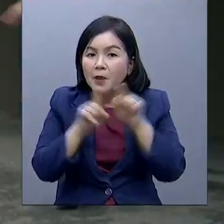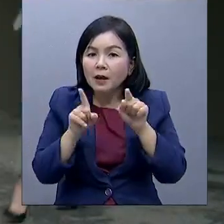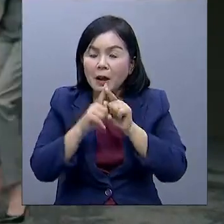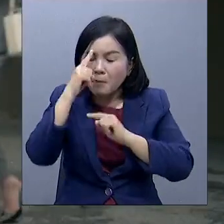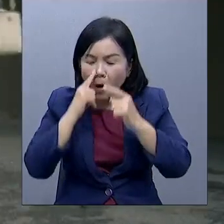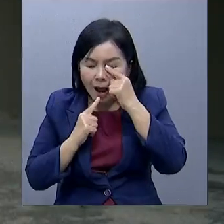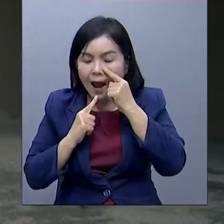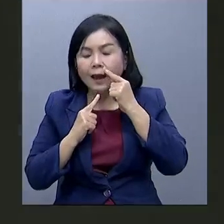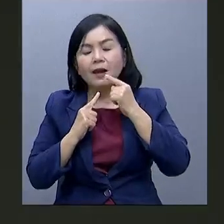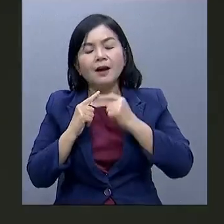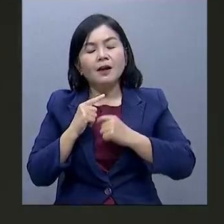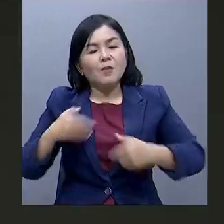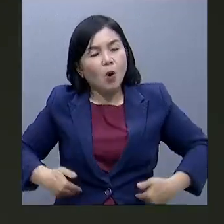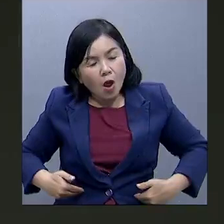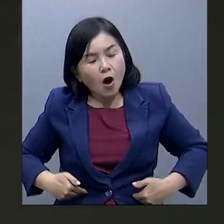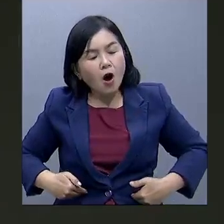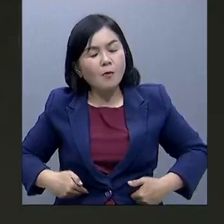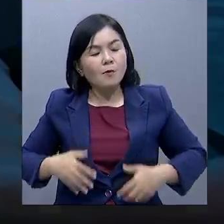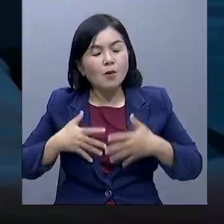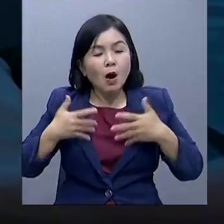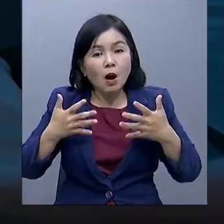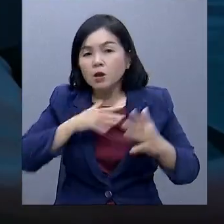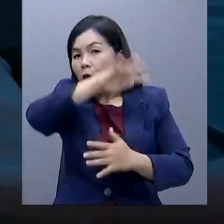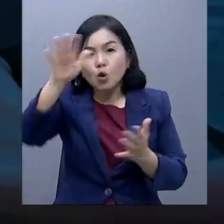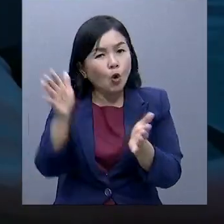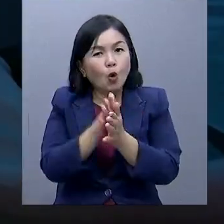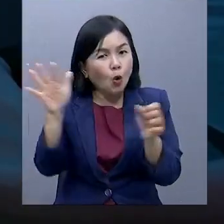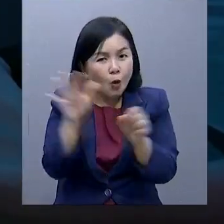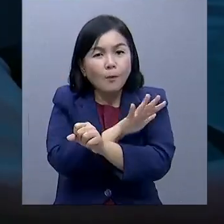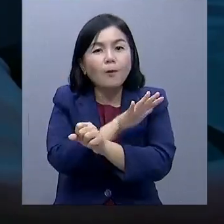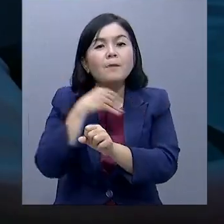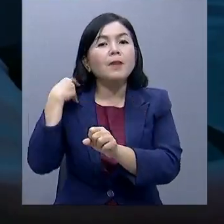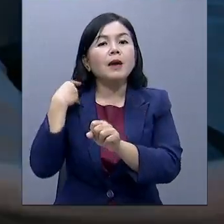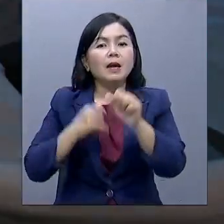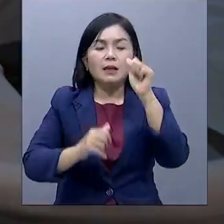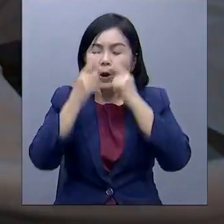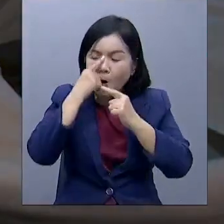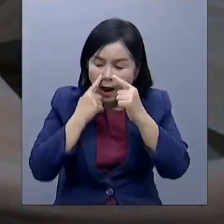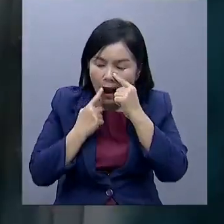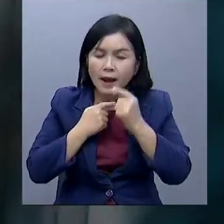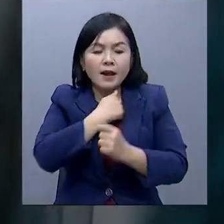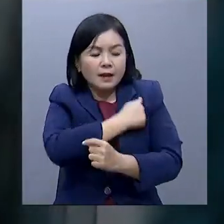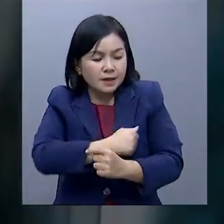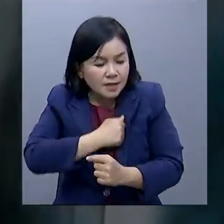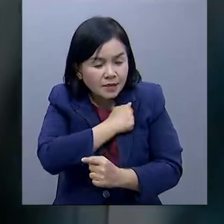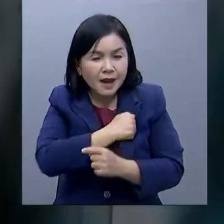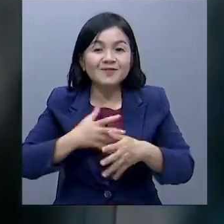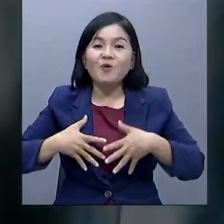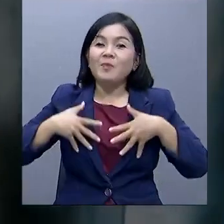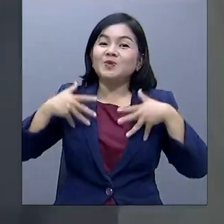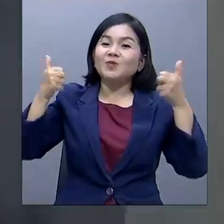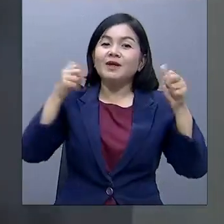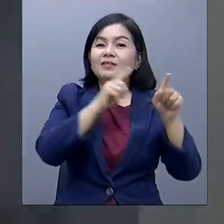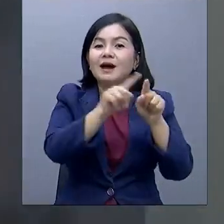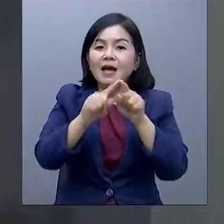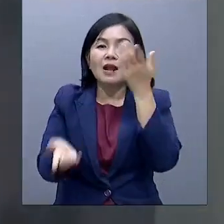มเมดี้หรือว่าโรแมนติก มีทุก ค นทุกเลยนะ คร ับ คือครบเลย แต่ละคนก็จะมีเป็นเส้นเรื่องของตั